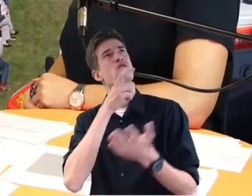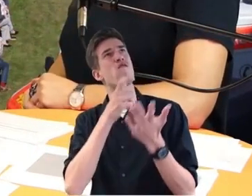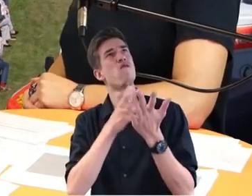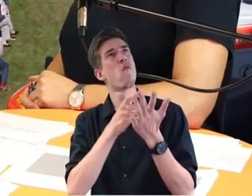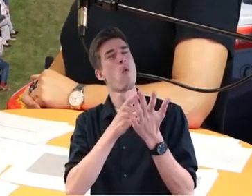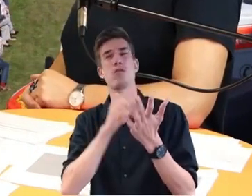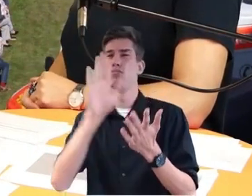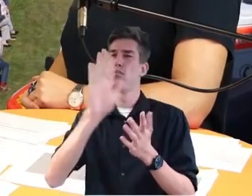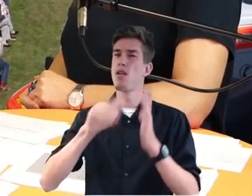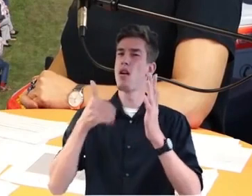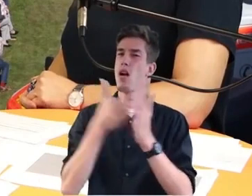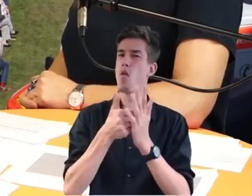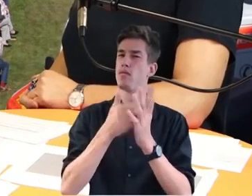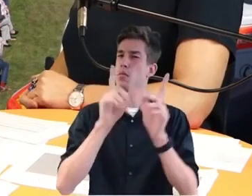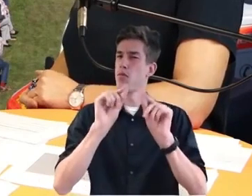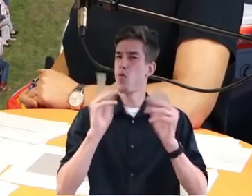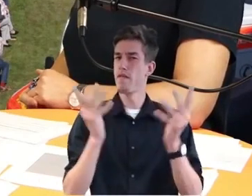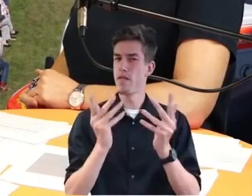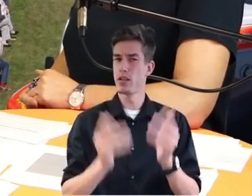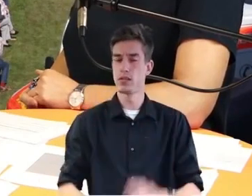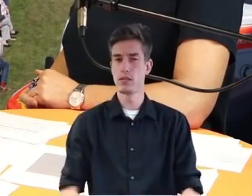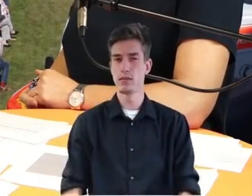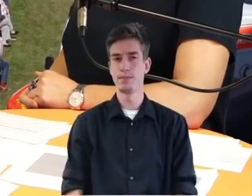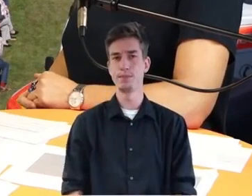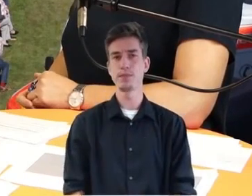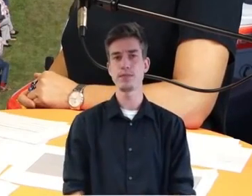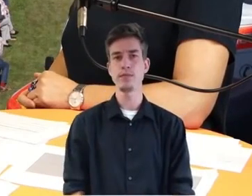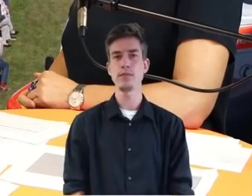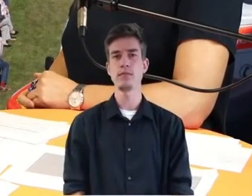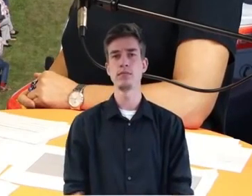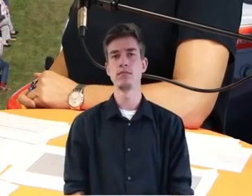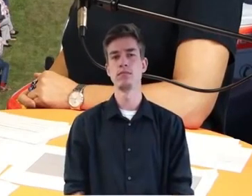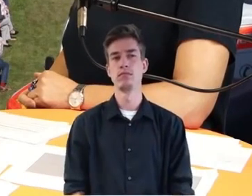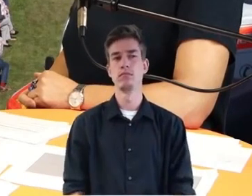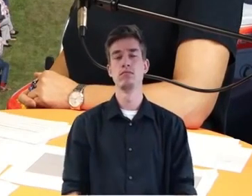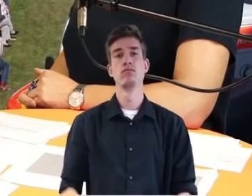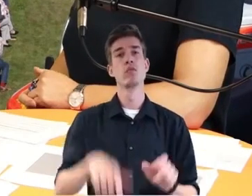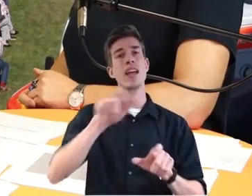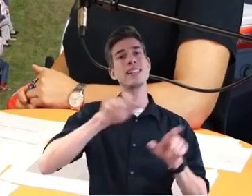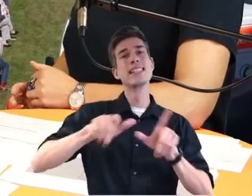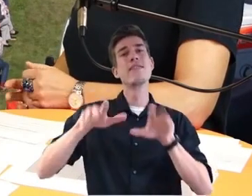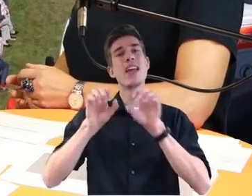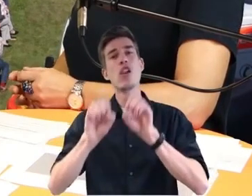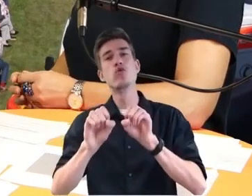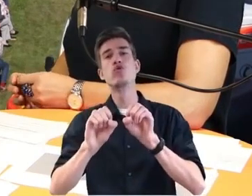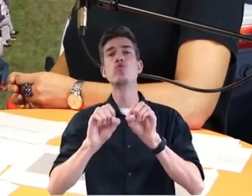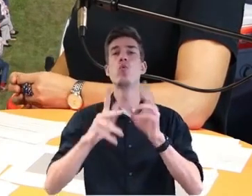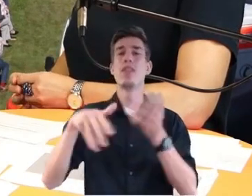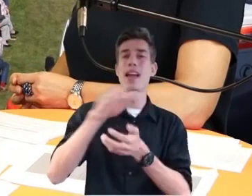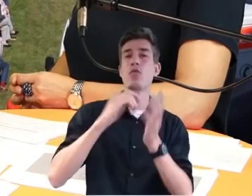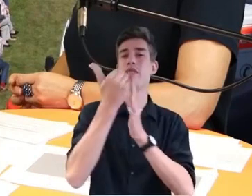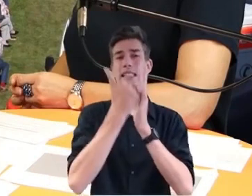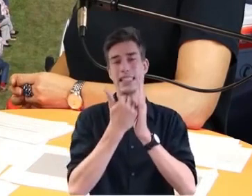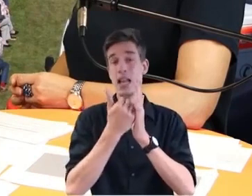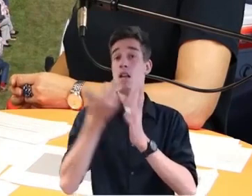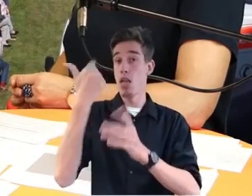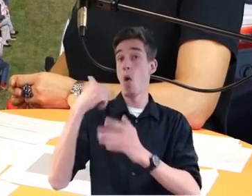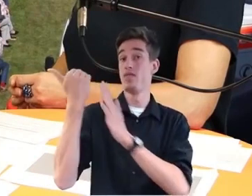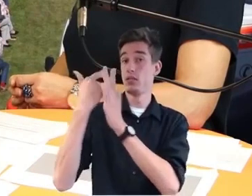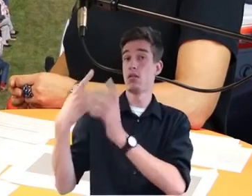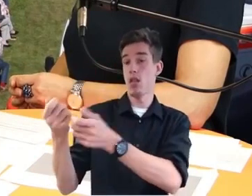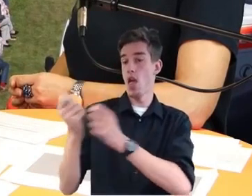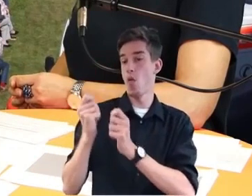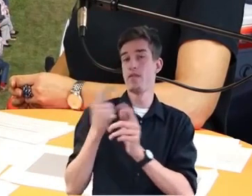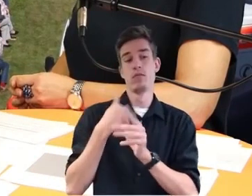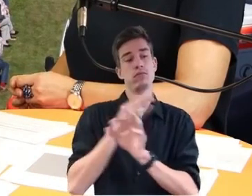Aufgabe vorstellen? Also, wir haben nach Zivilschutzkatastrophenhilfegesetz den gesetzlichen Auftrag, die